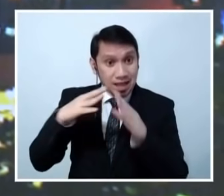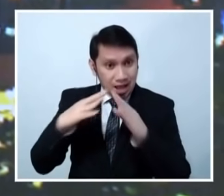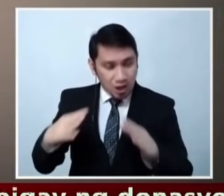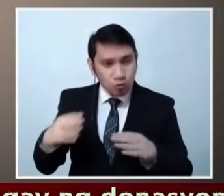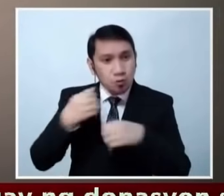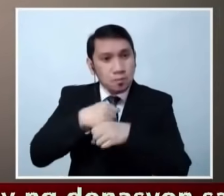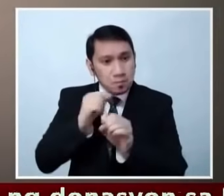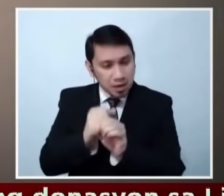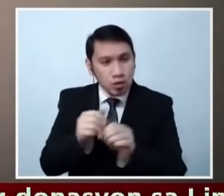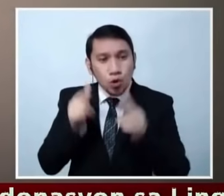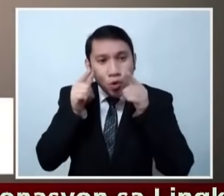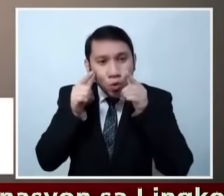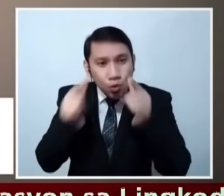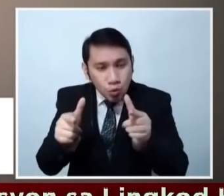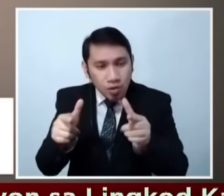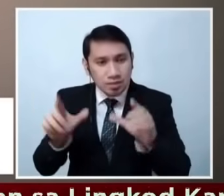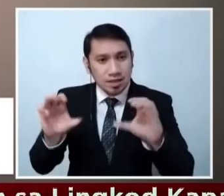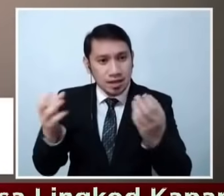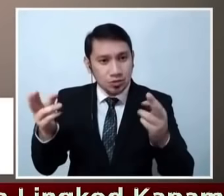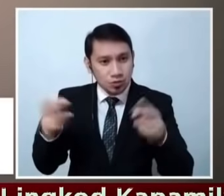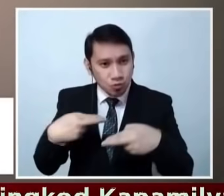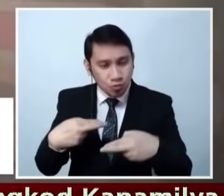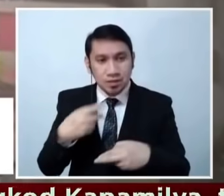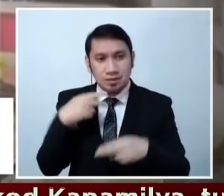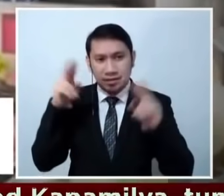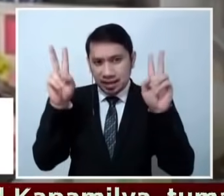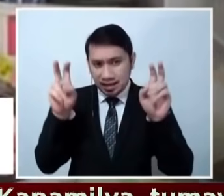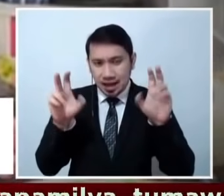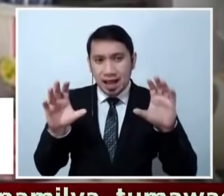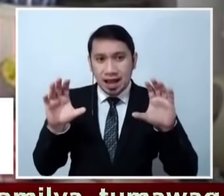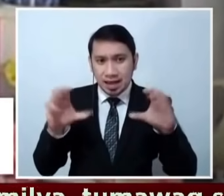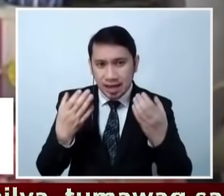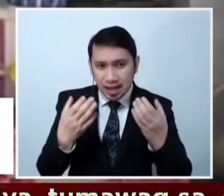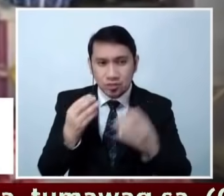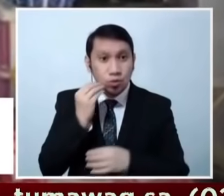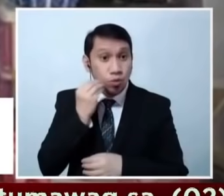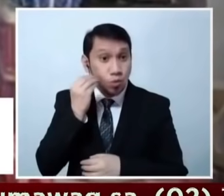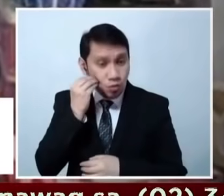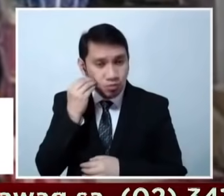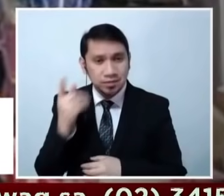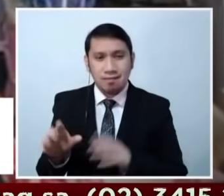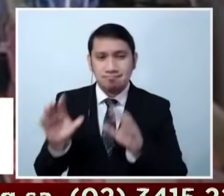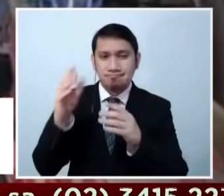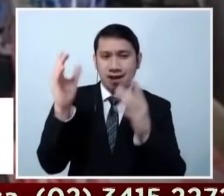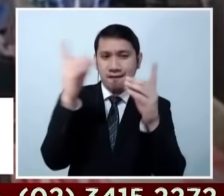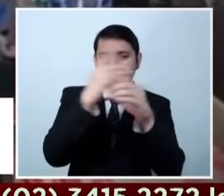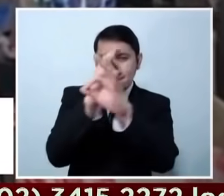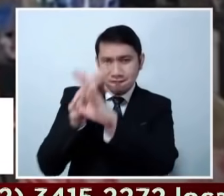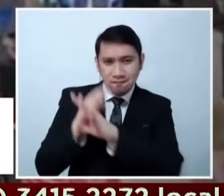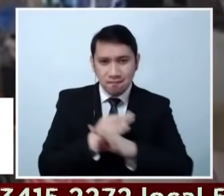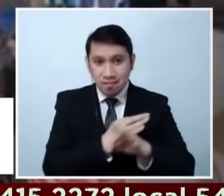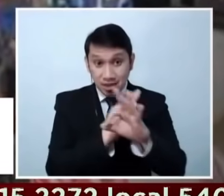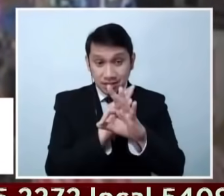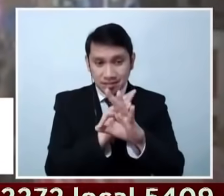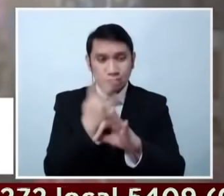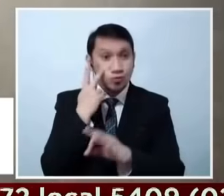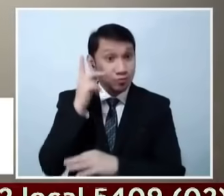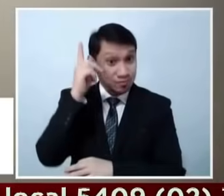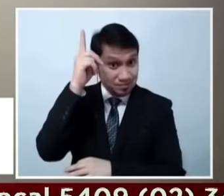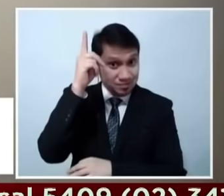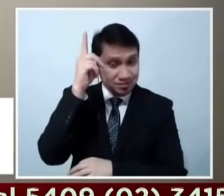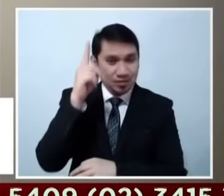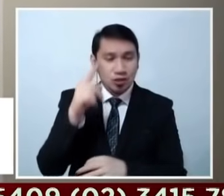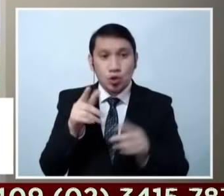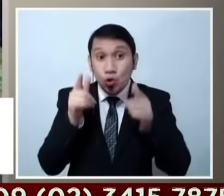itong class home na personal na inayos ni teacher Daisy May Celis sa Lapasaran